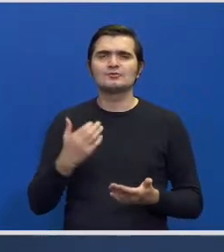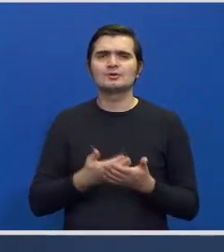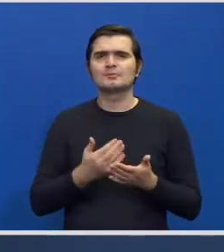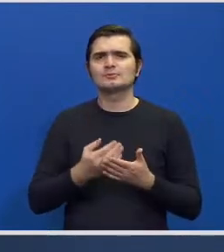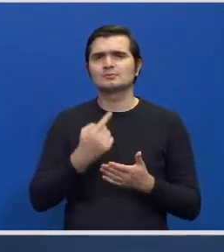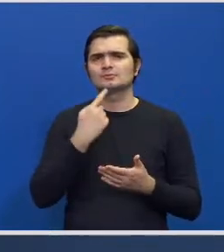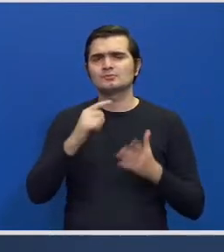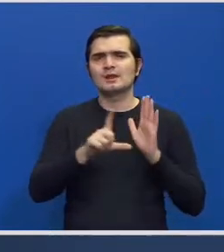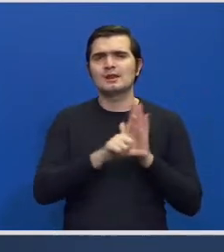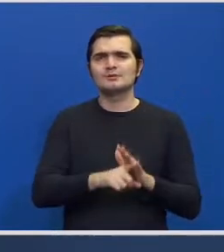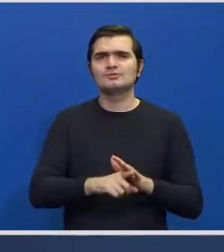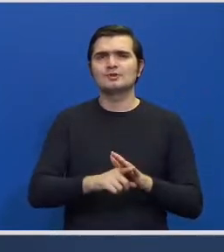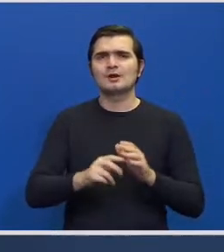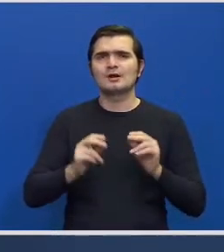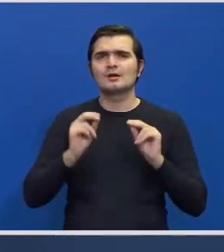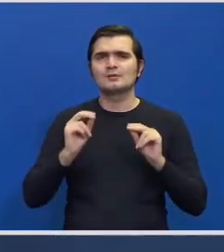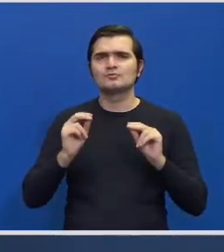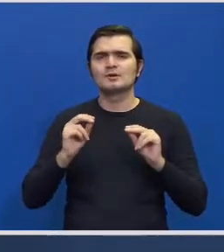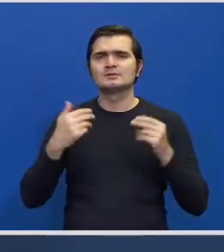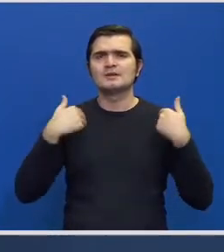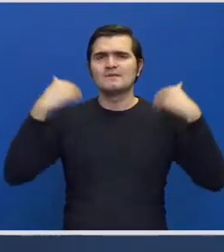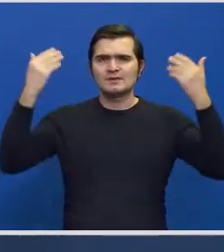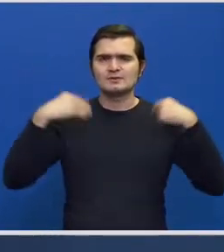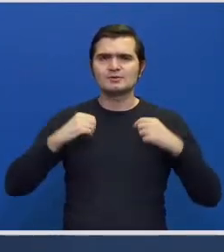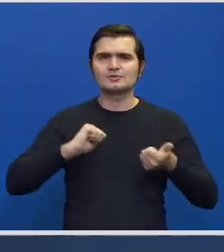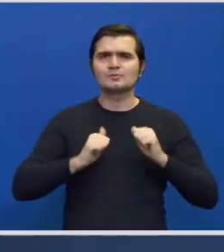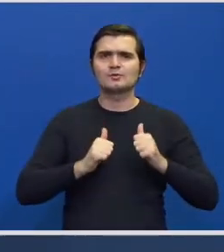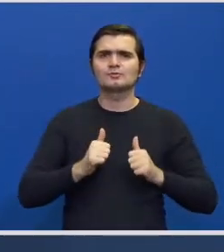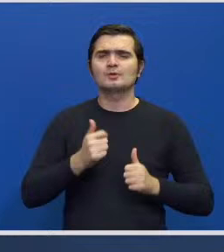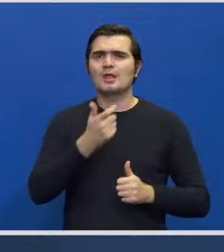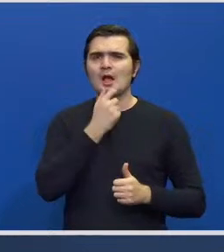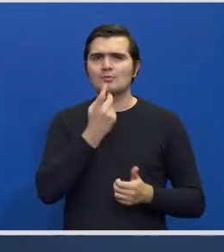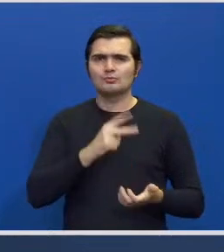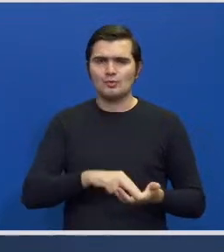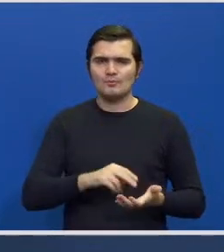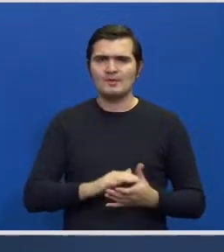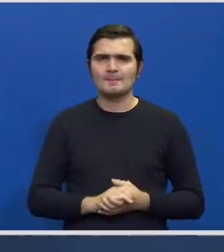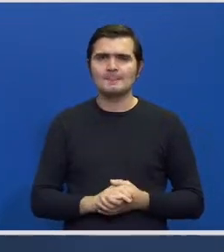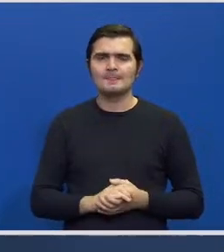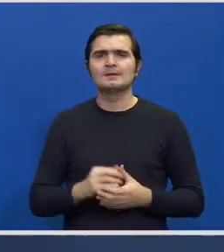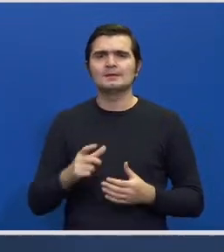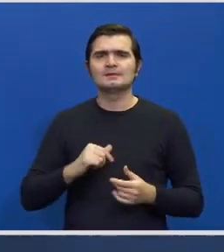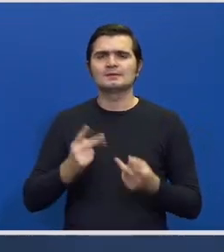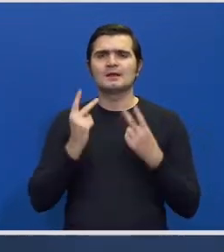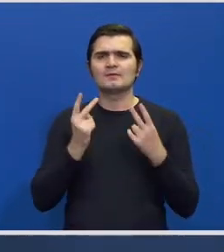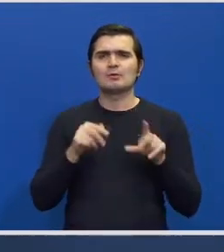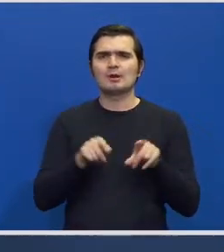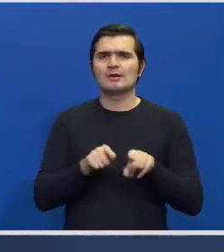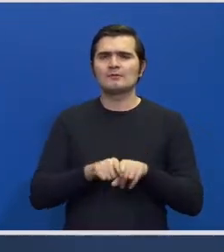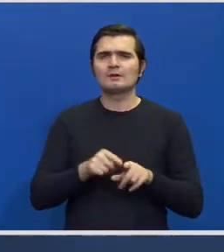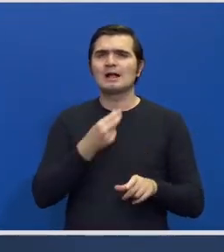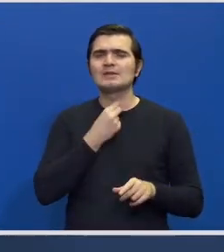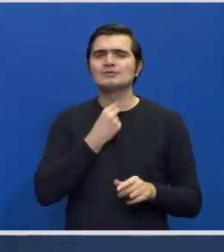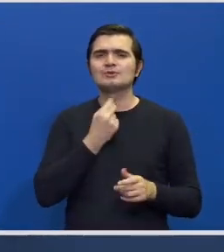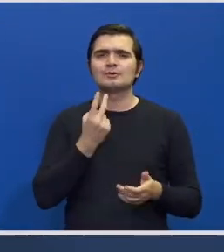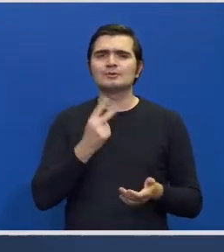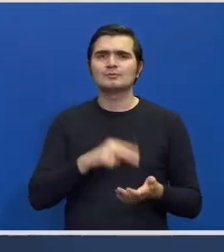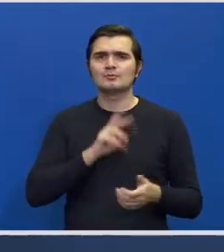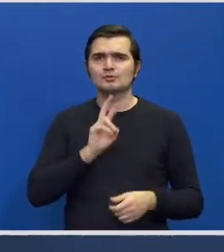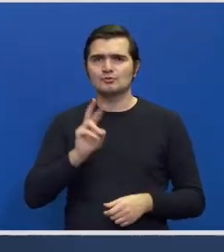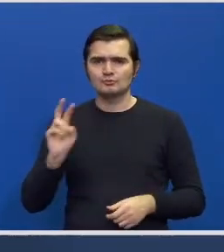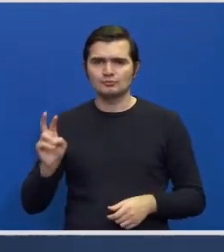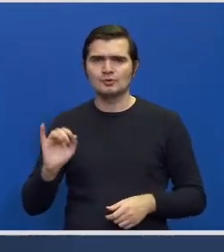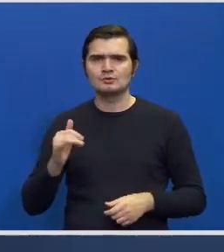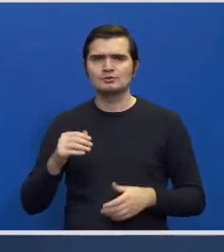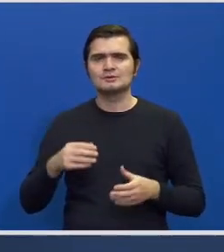rentelor viagere prevăzute de legea educației fizice și sportului numărul 69/2000 la nivelul cuantumului aflat în plată